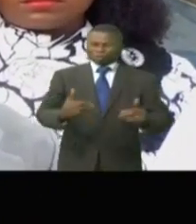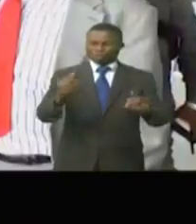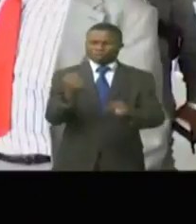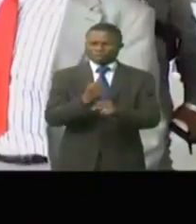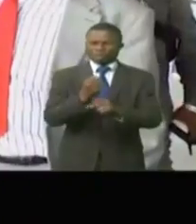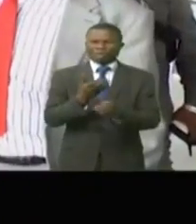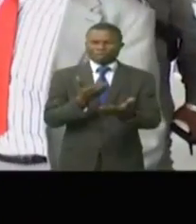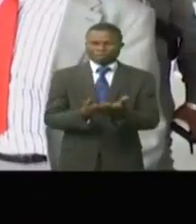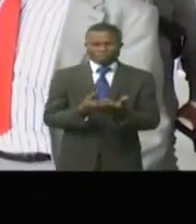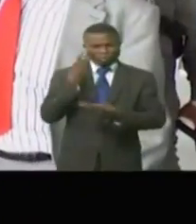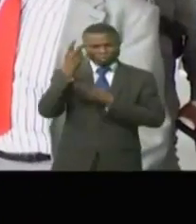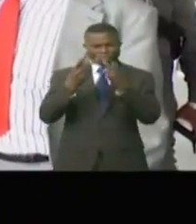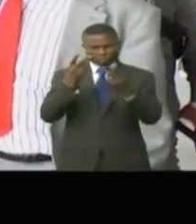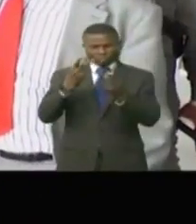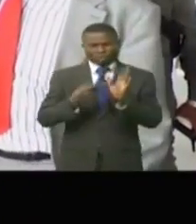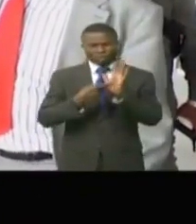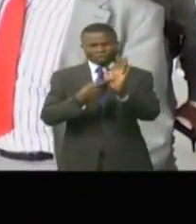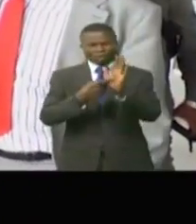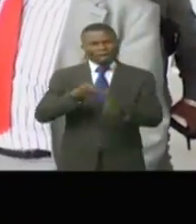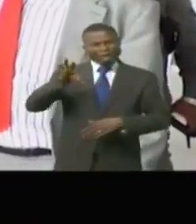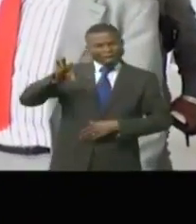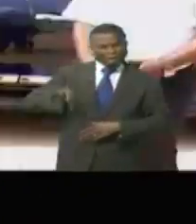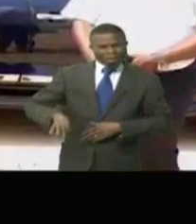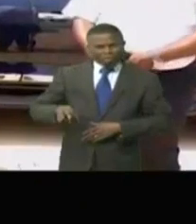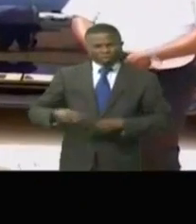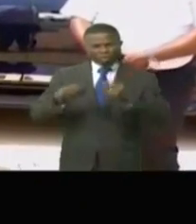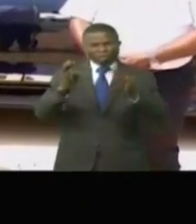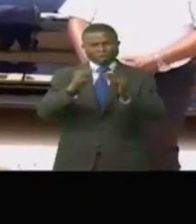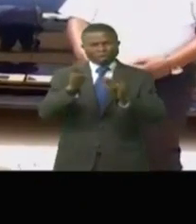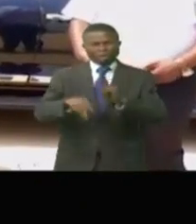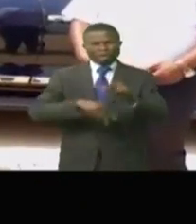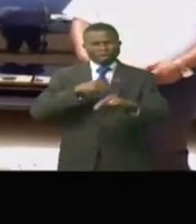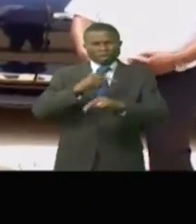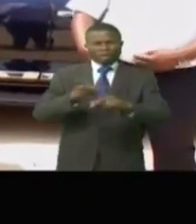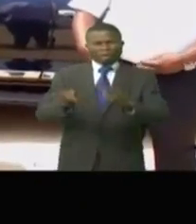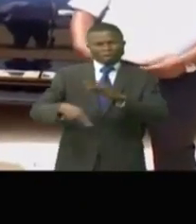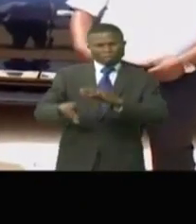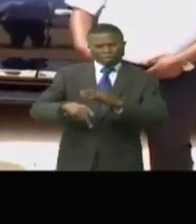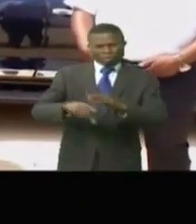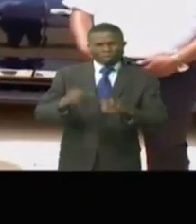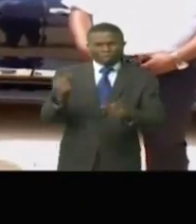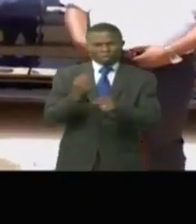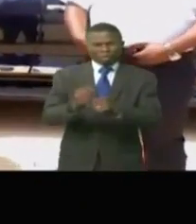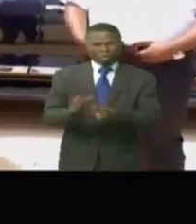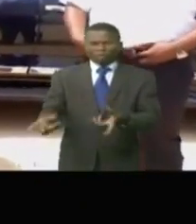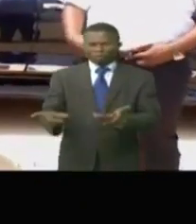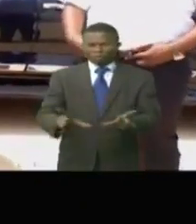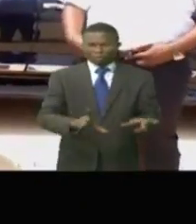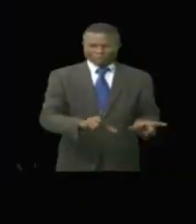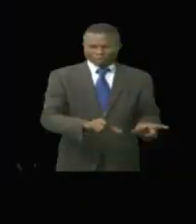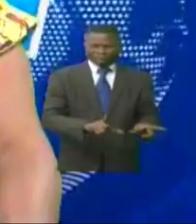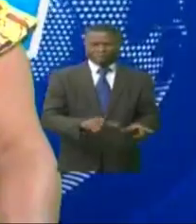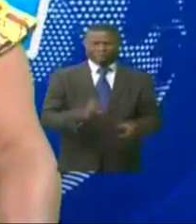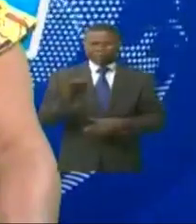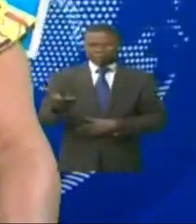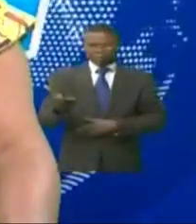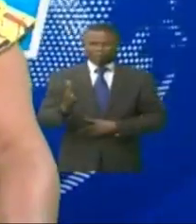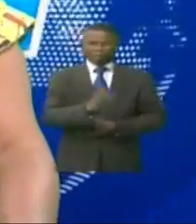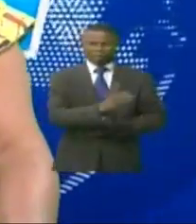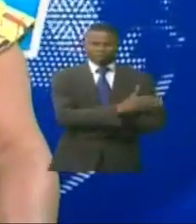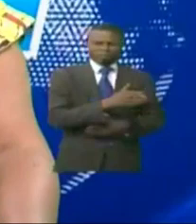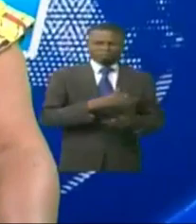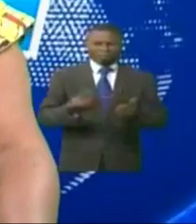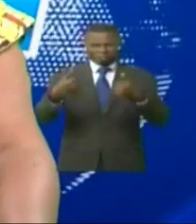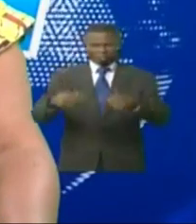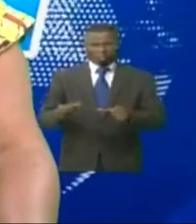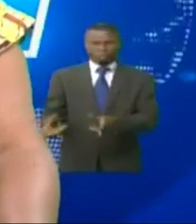l'avant. Une visite qui traduit l'intérêt qu'accorde l'Assemblée provinciale du Lualaba aux réalisations de l'exécutif provincial. Restons